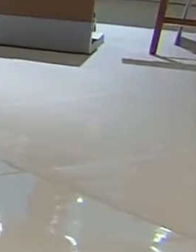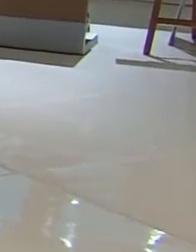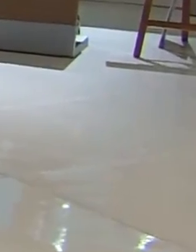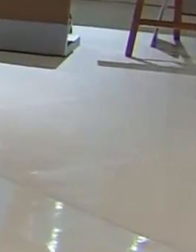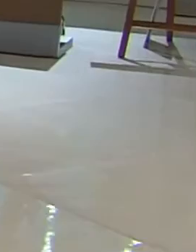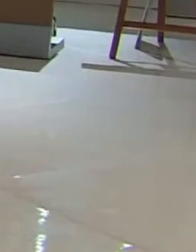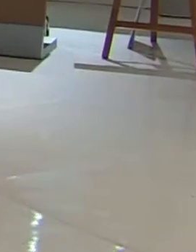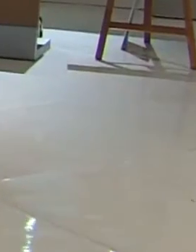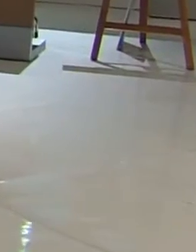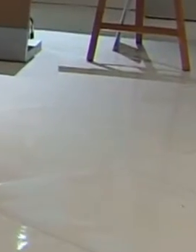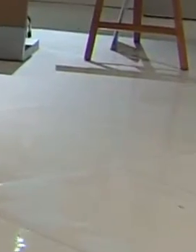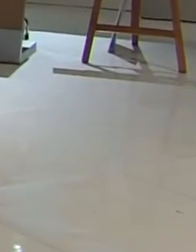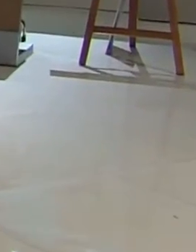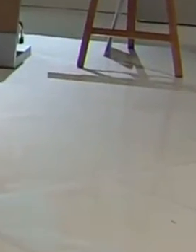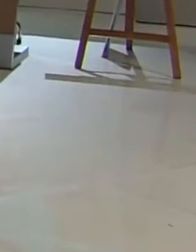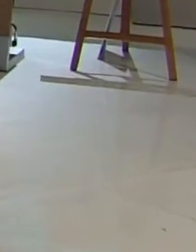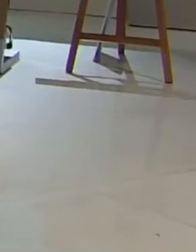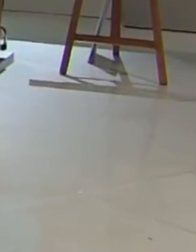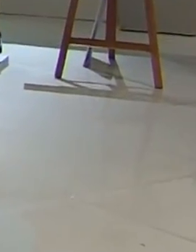으